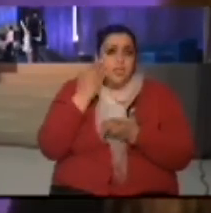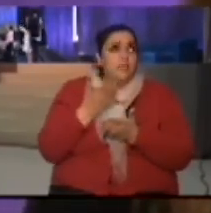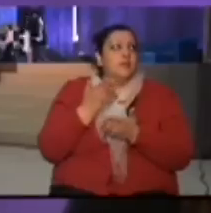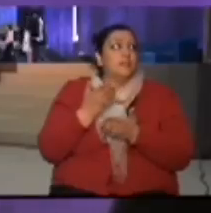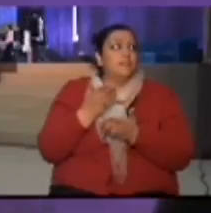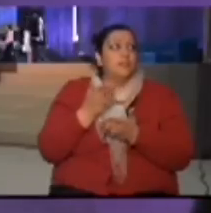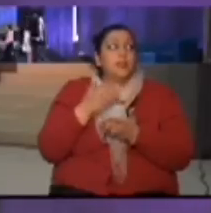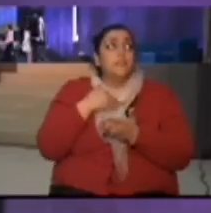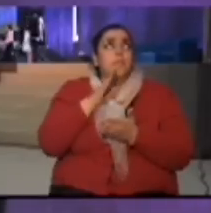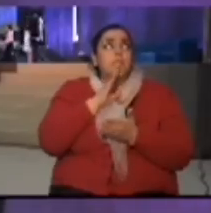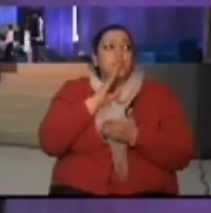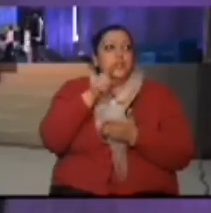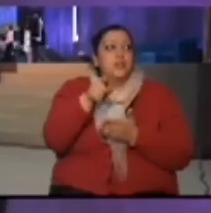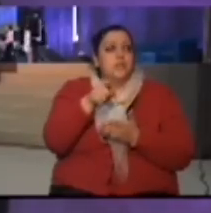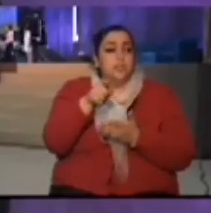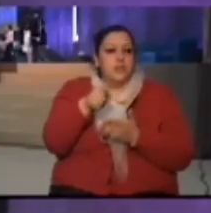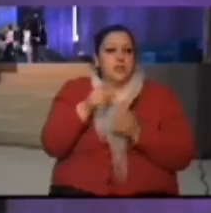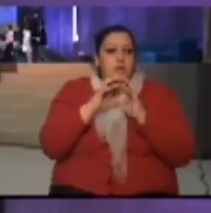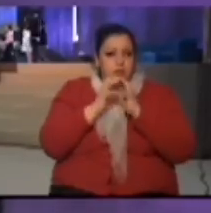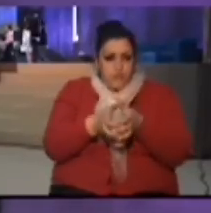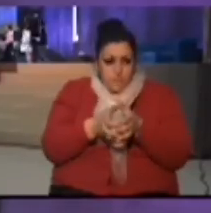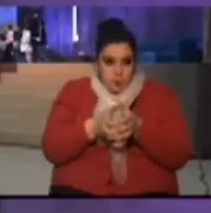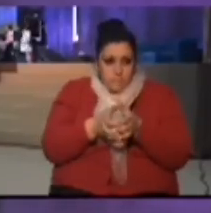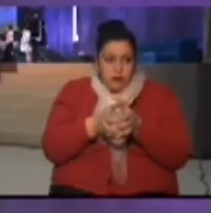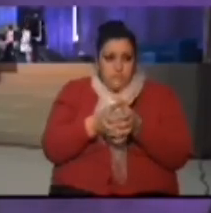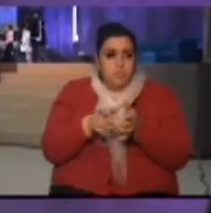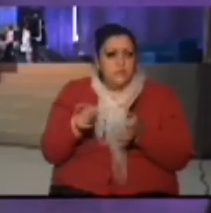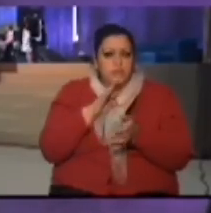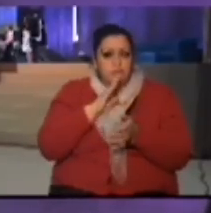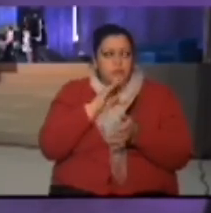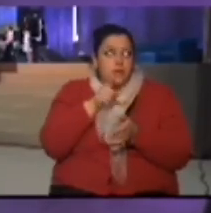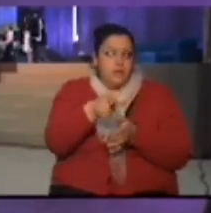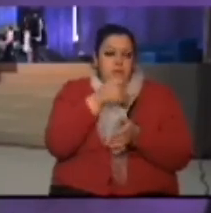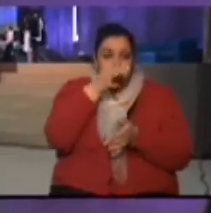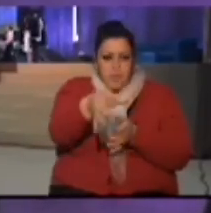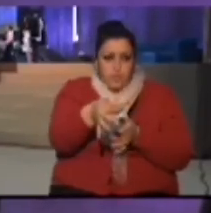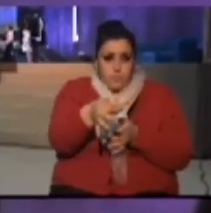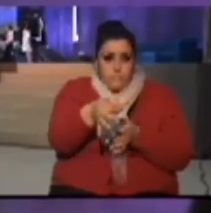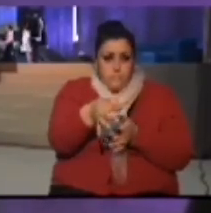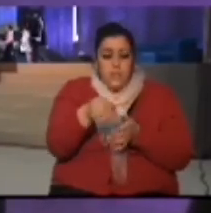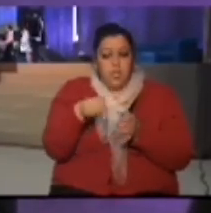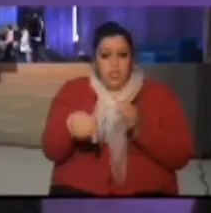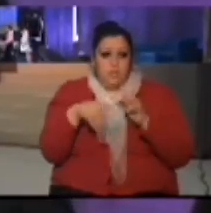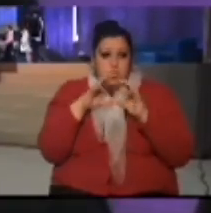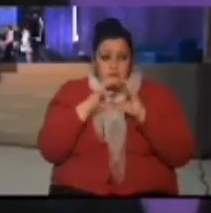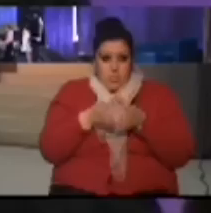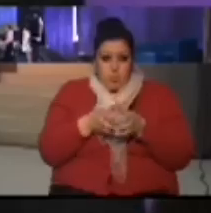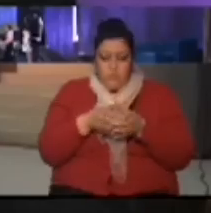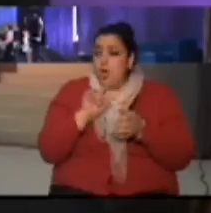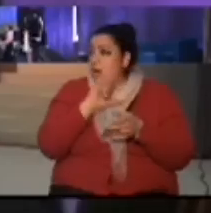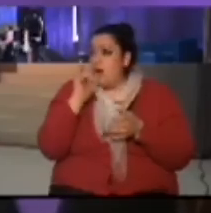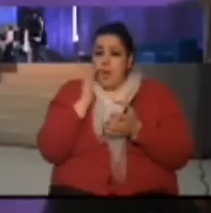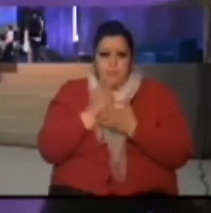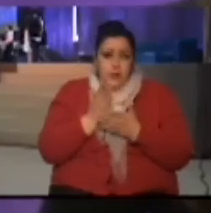քեզ էլ ա վերաբերվում այս աշխարհում, ես ուզում եմ, որ մենք ճիշտ հասկանանք, այն ինչ որ մենք ունենք,